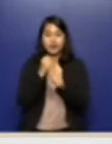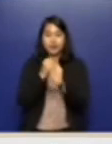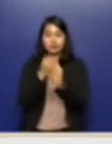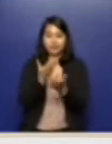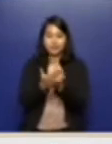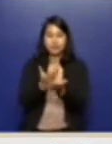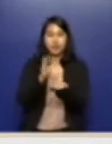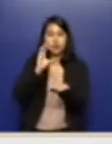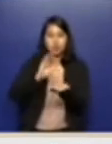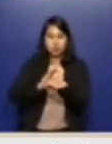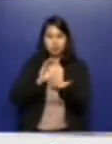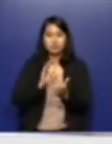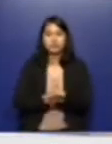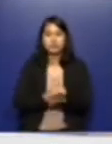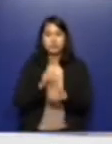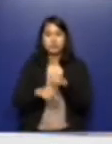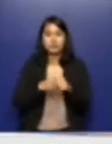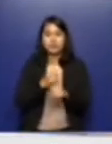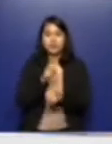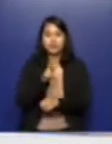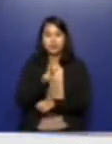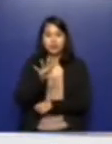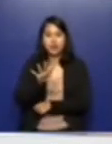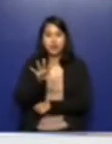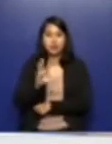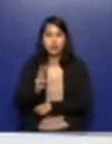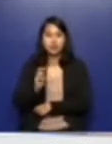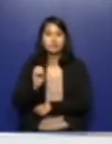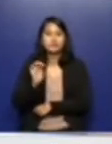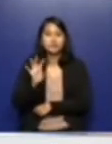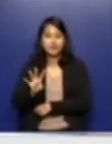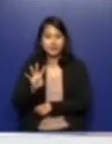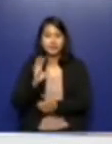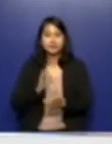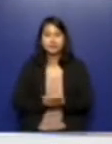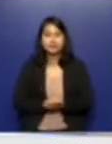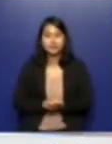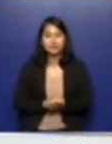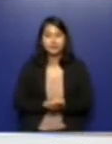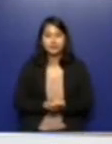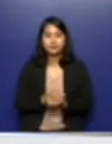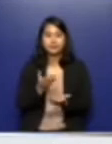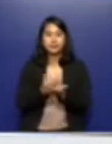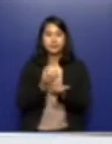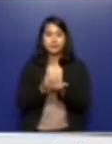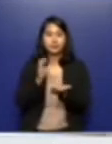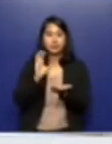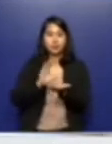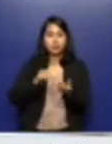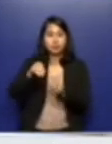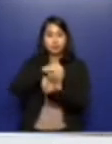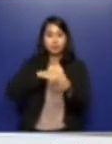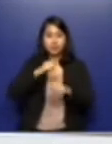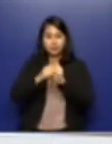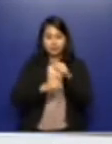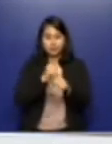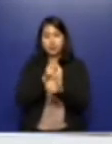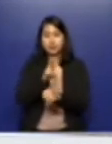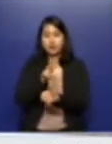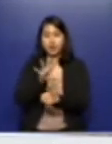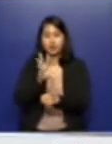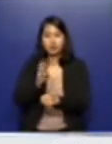รัฐบาลนะฮะในปี64นี่รัฐบาลตั้งงบประมาณรายจ่ายประจำปี2564ไว้ประม